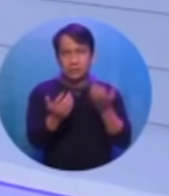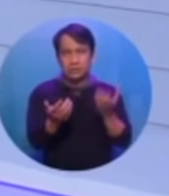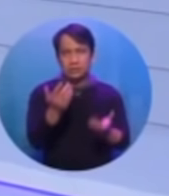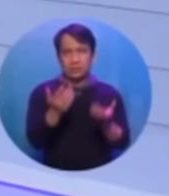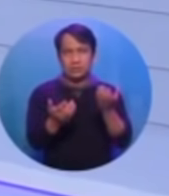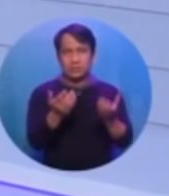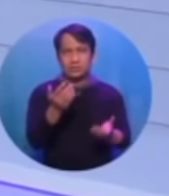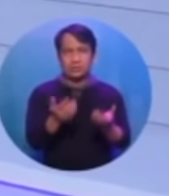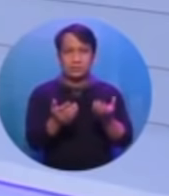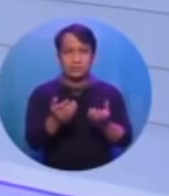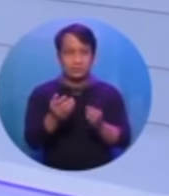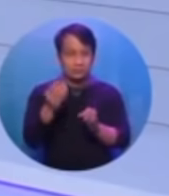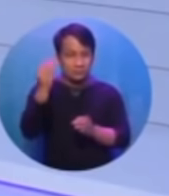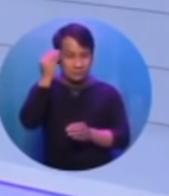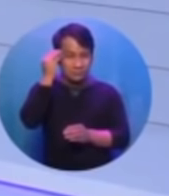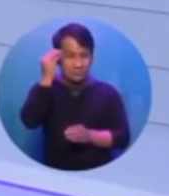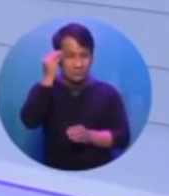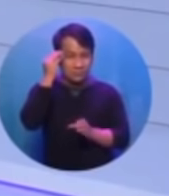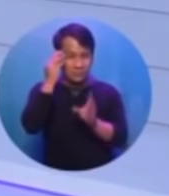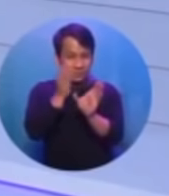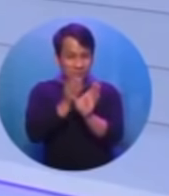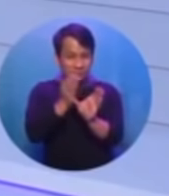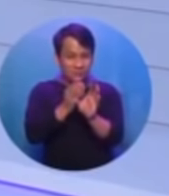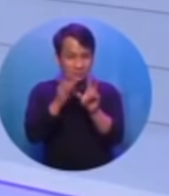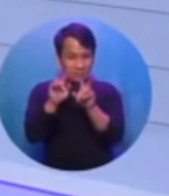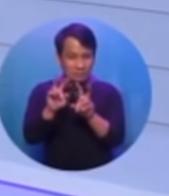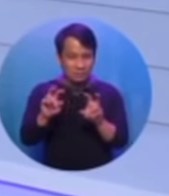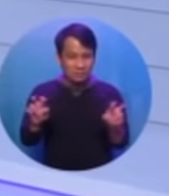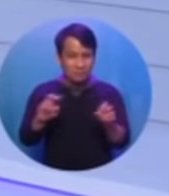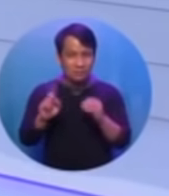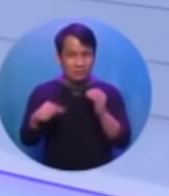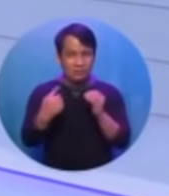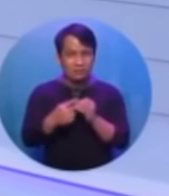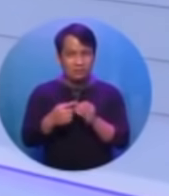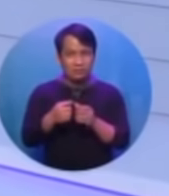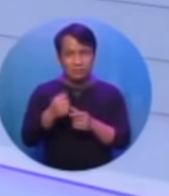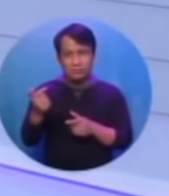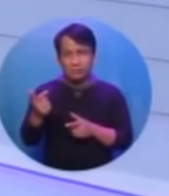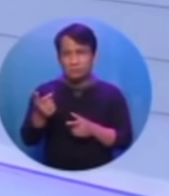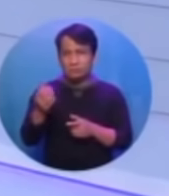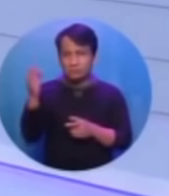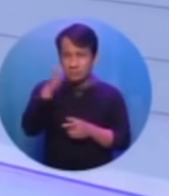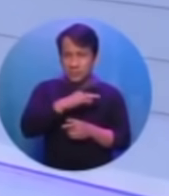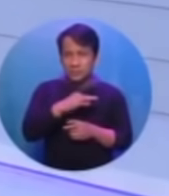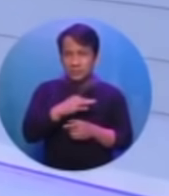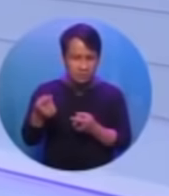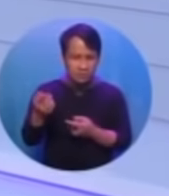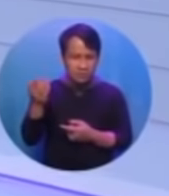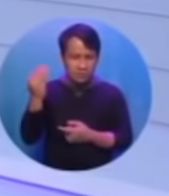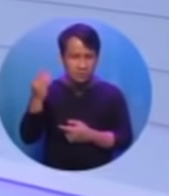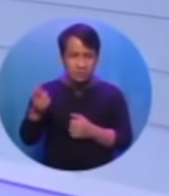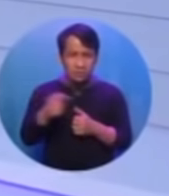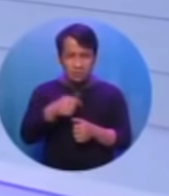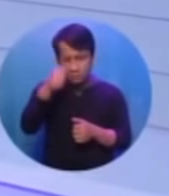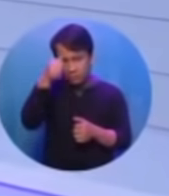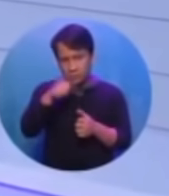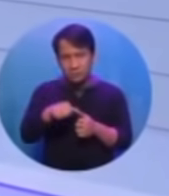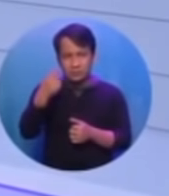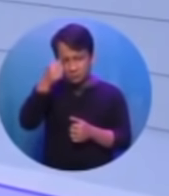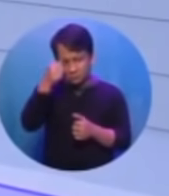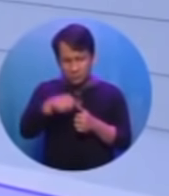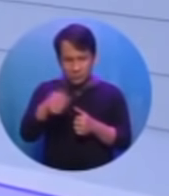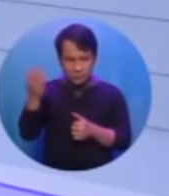na neuropsychological exam. Or kung sumailaman sila, dinoktor. In fact, there was one time, I can remember